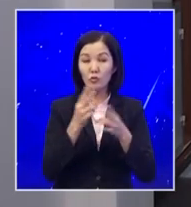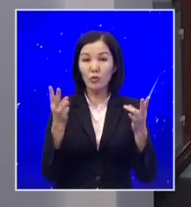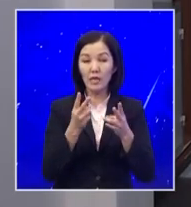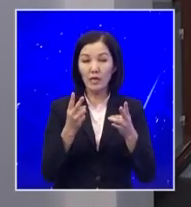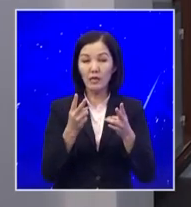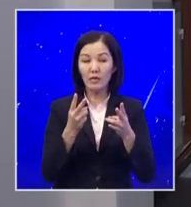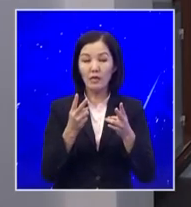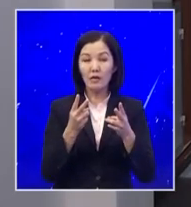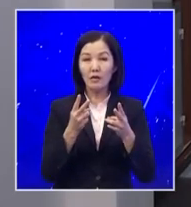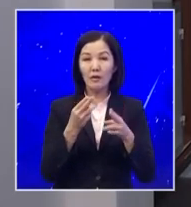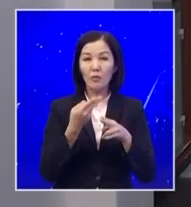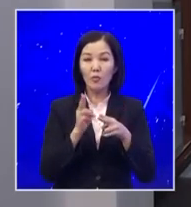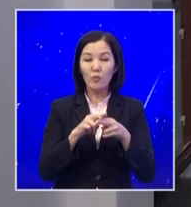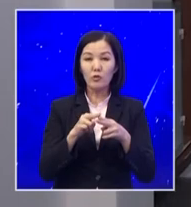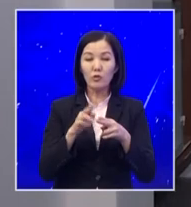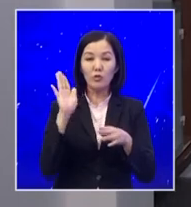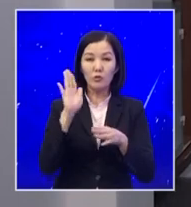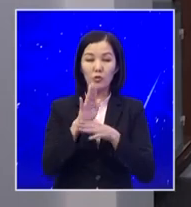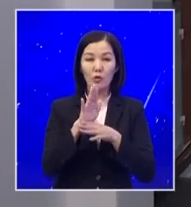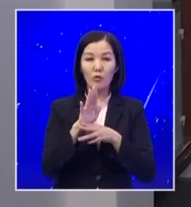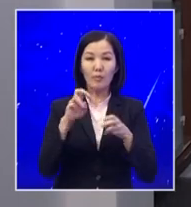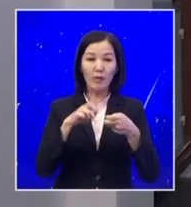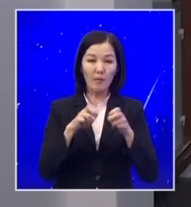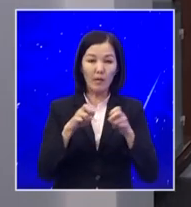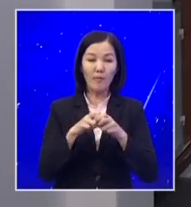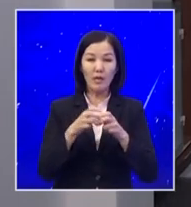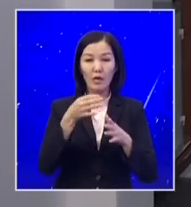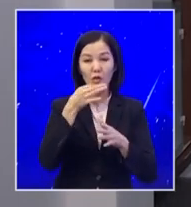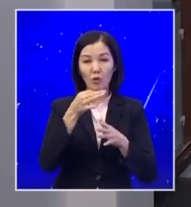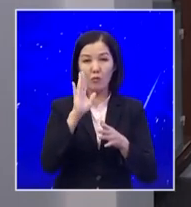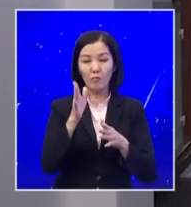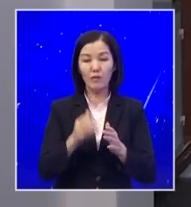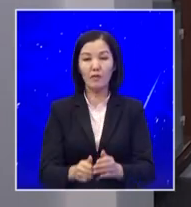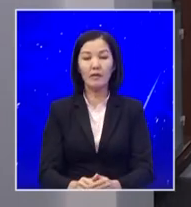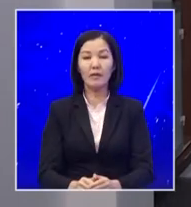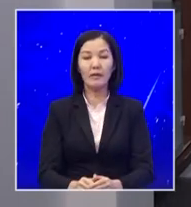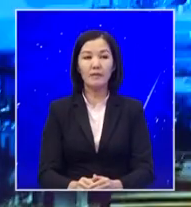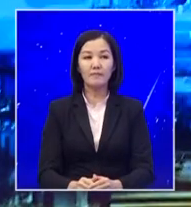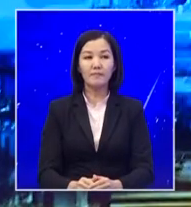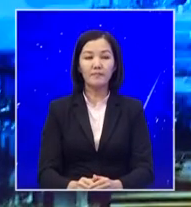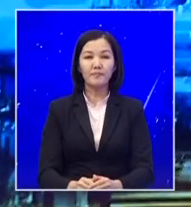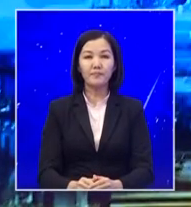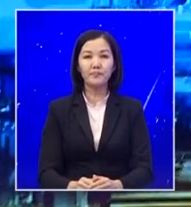осы жолдауда көптеген осындай мәселелерге жауап берілді ғой деп ойлаймын.